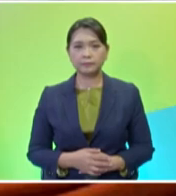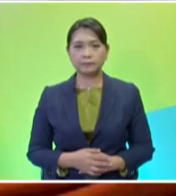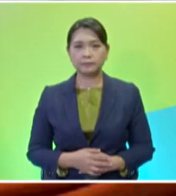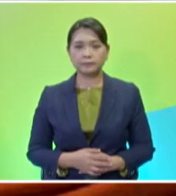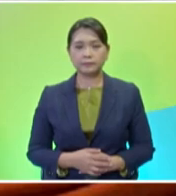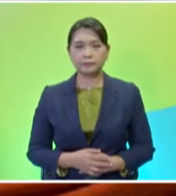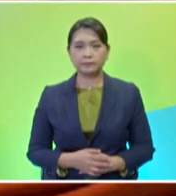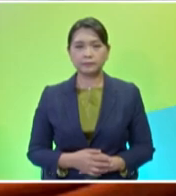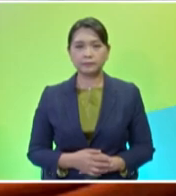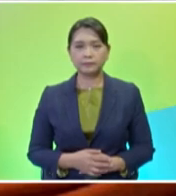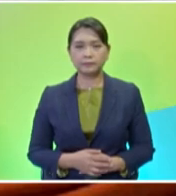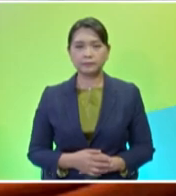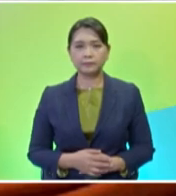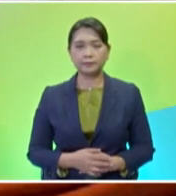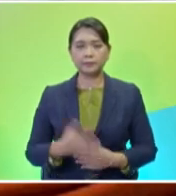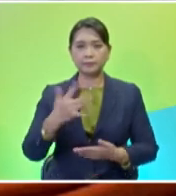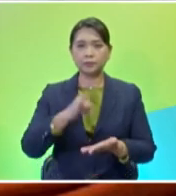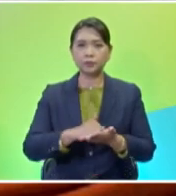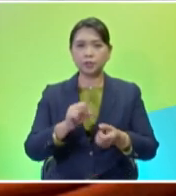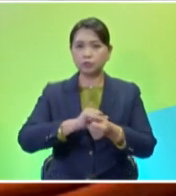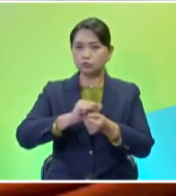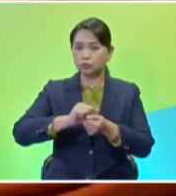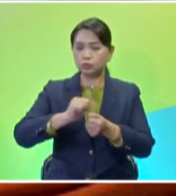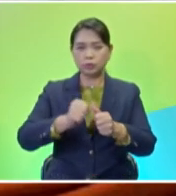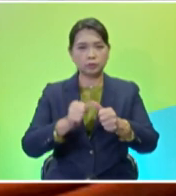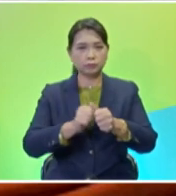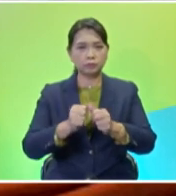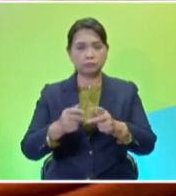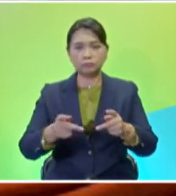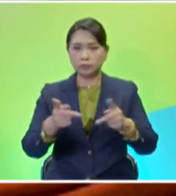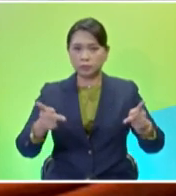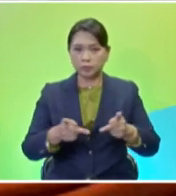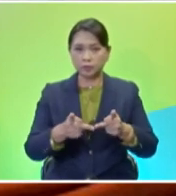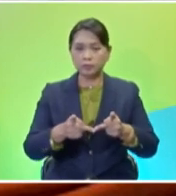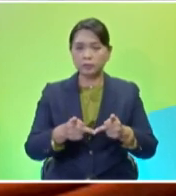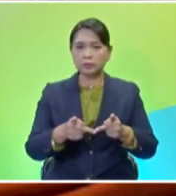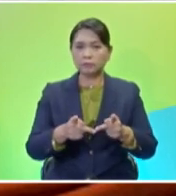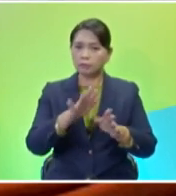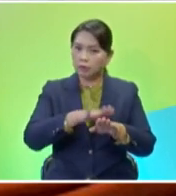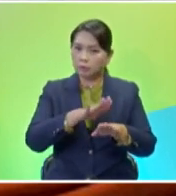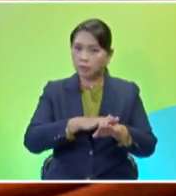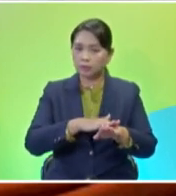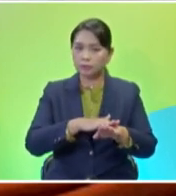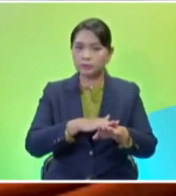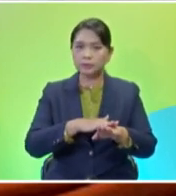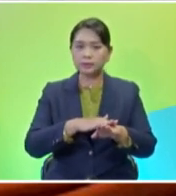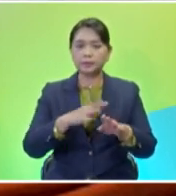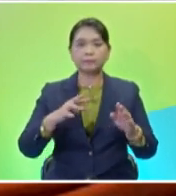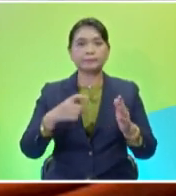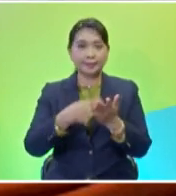markasnya Dia cuci satu persatu tingkat tersebut perlahan-lahan agar tidak pecah berhati-hati